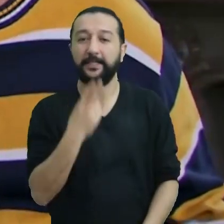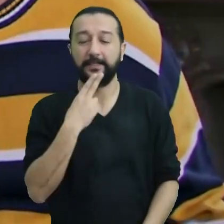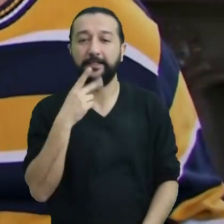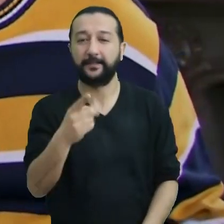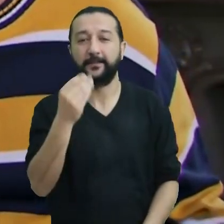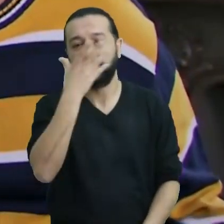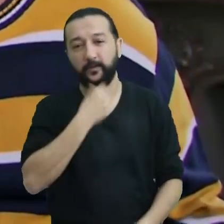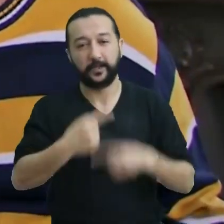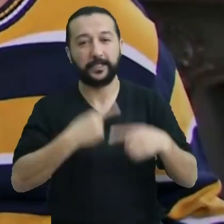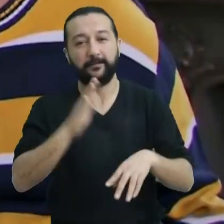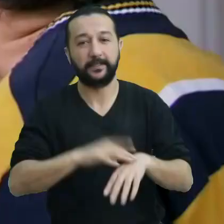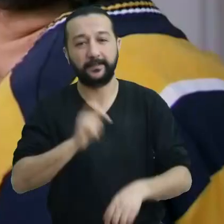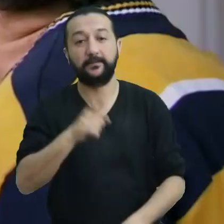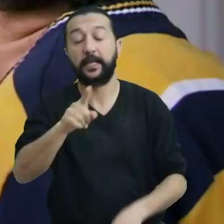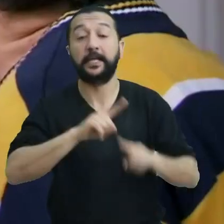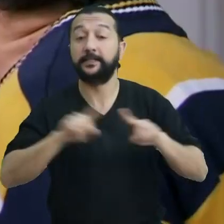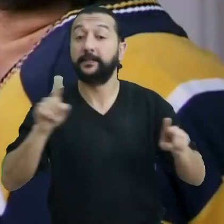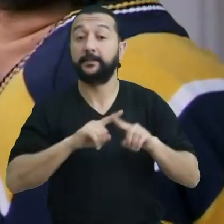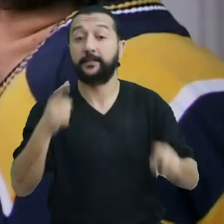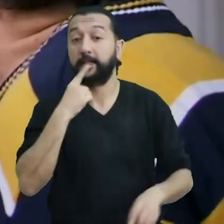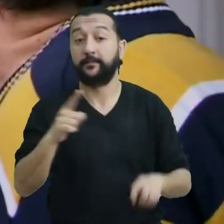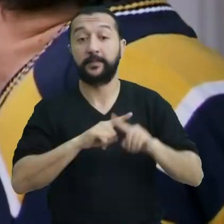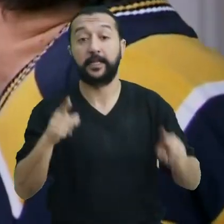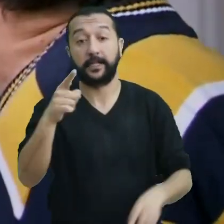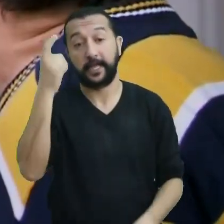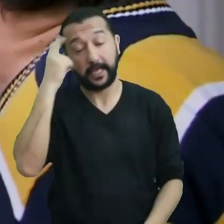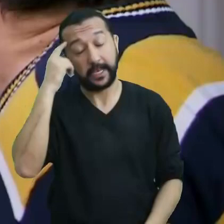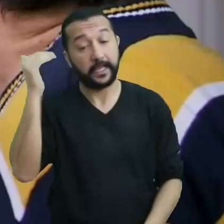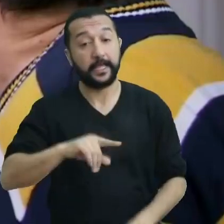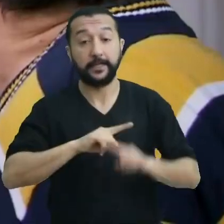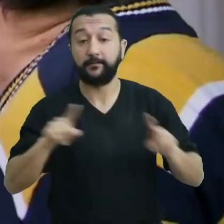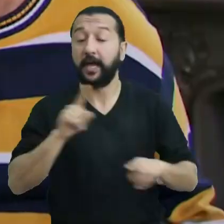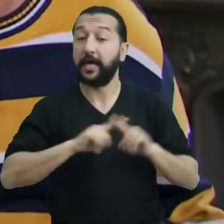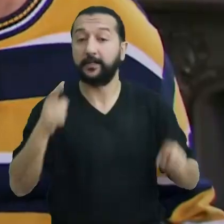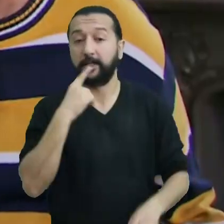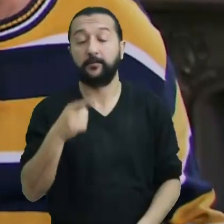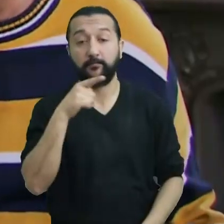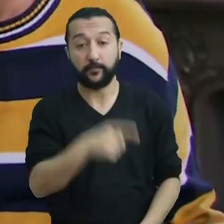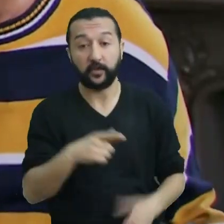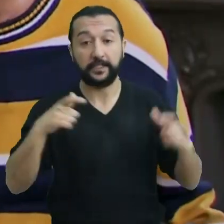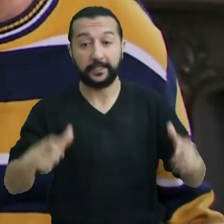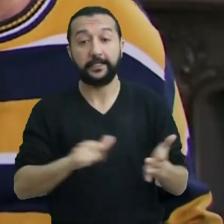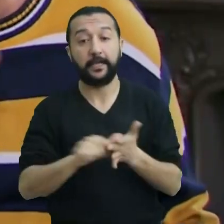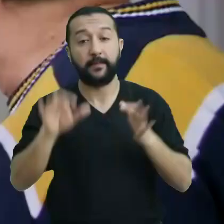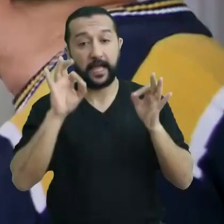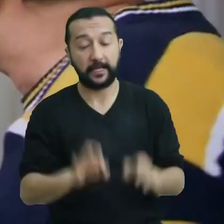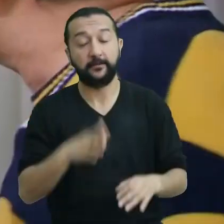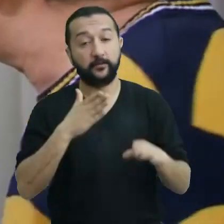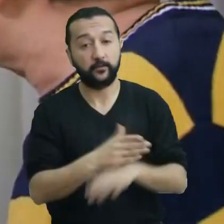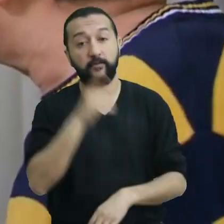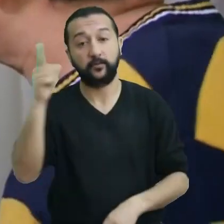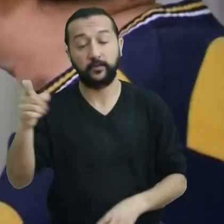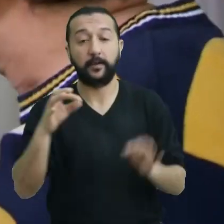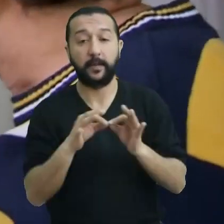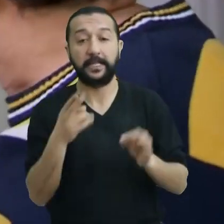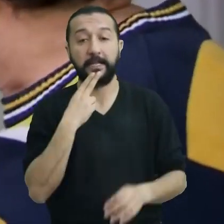kız. Güzel sarmışsın kızı. Sakın ha efendim. Aklından bile geçirmiyorsun. Bu tencere olduğu gibi doğru